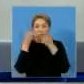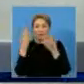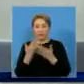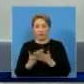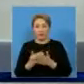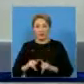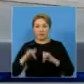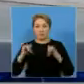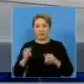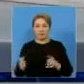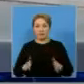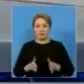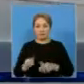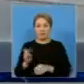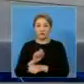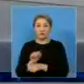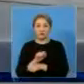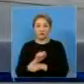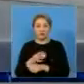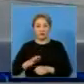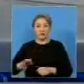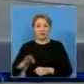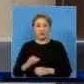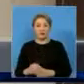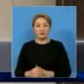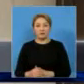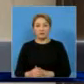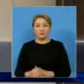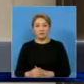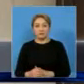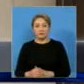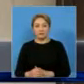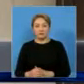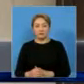о развитии транспортной инфраструктуры областного центра.